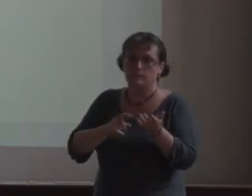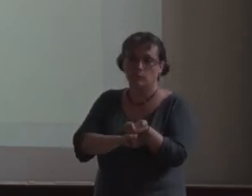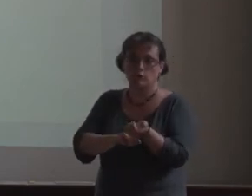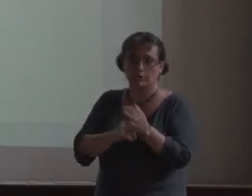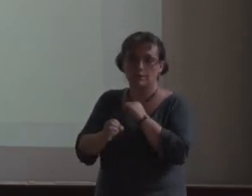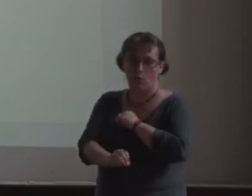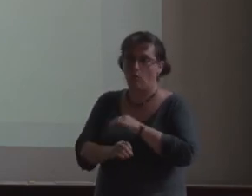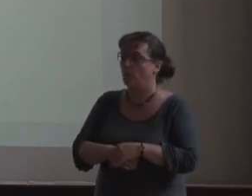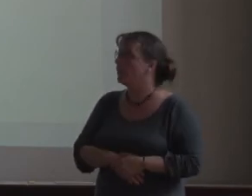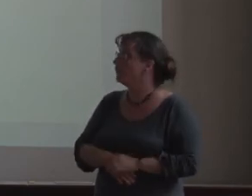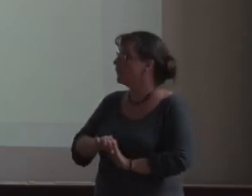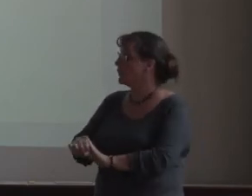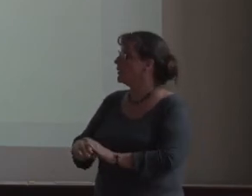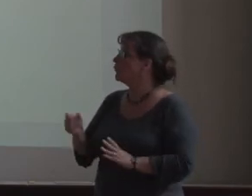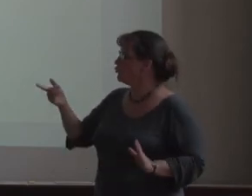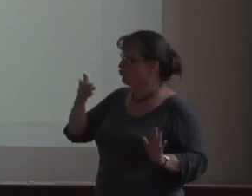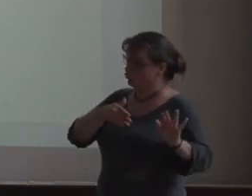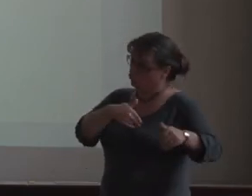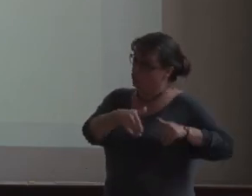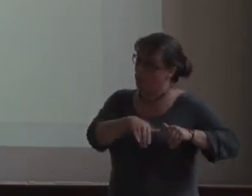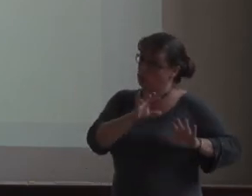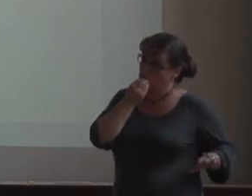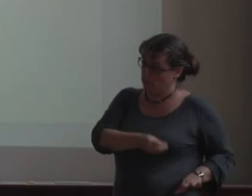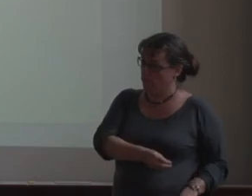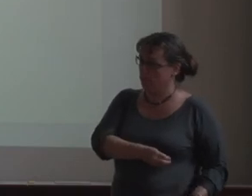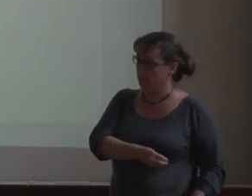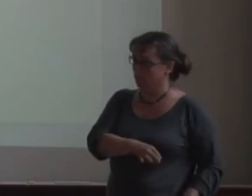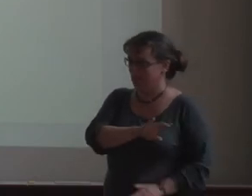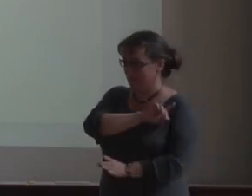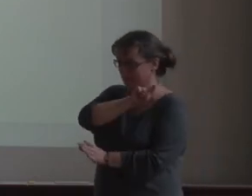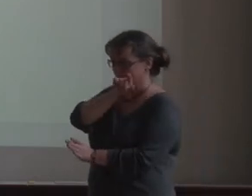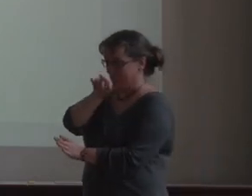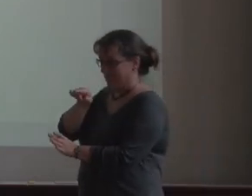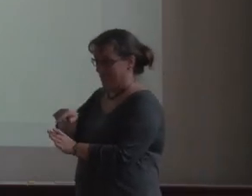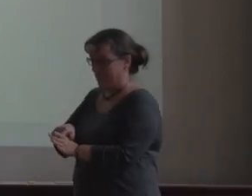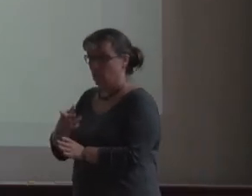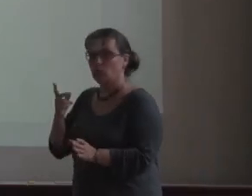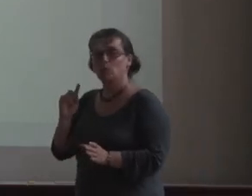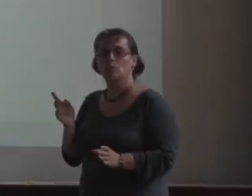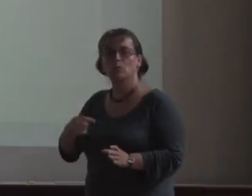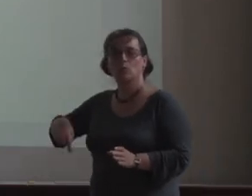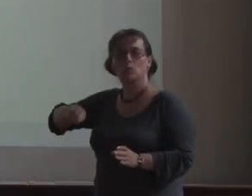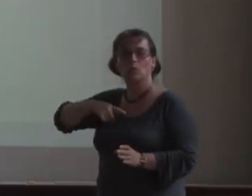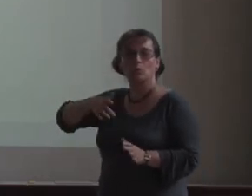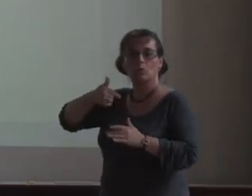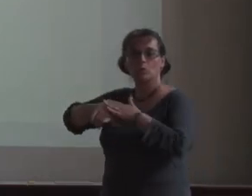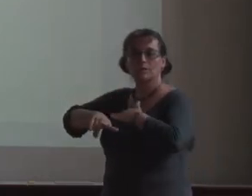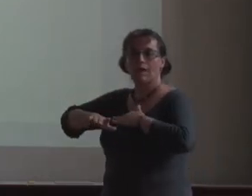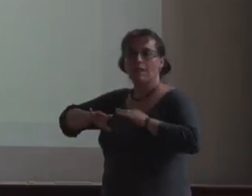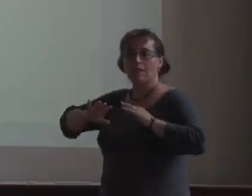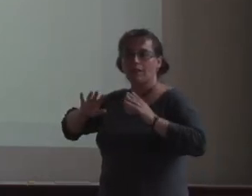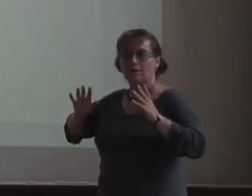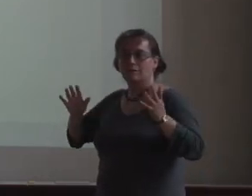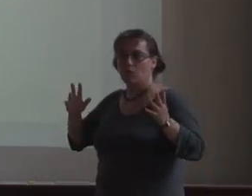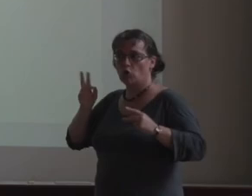Alors le souci de ce... Donc ça marche, bien. Le problème, c'est que dans quasiment tous nos logiciels, on va gérer